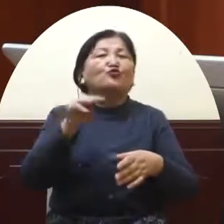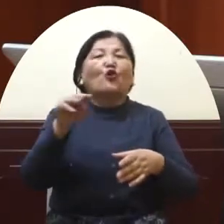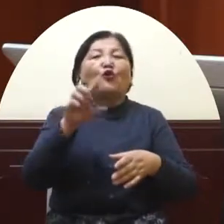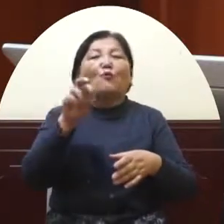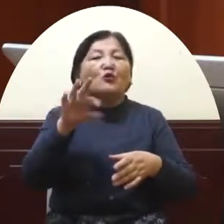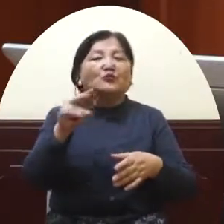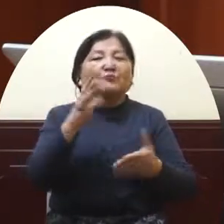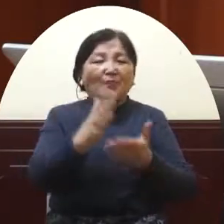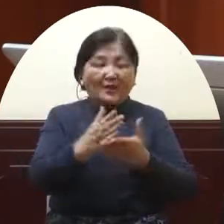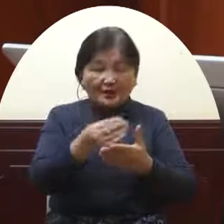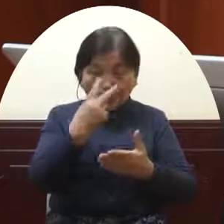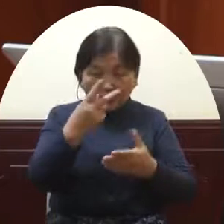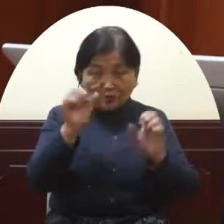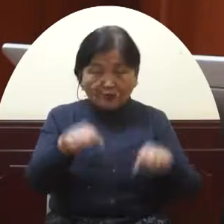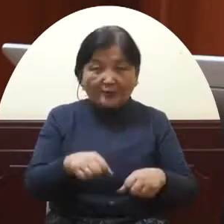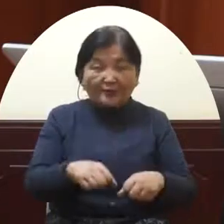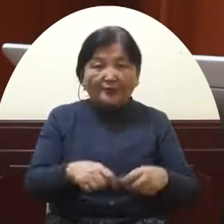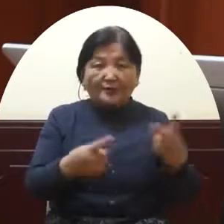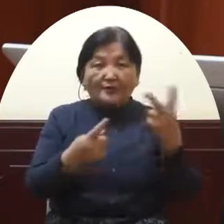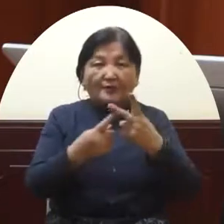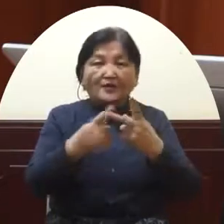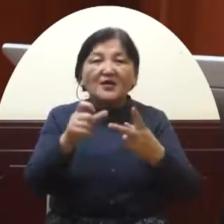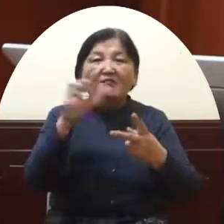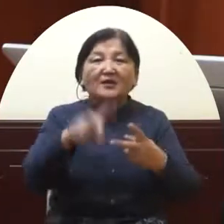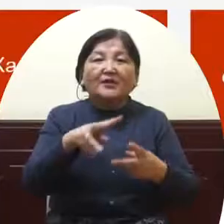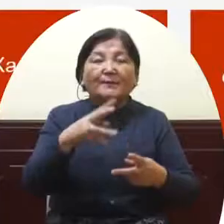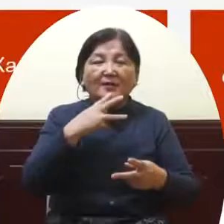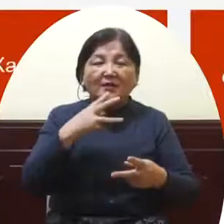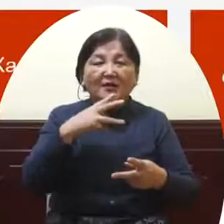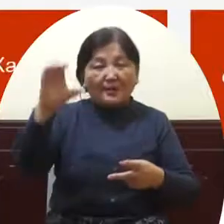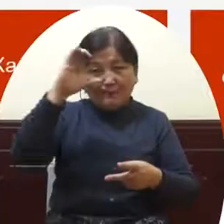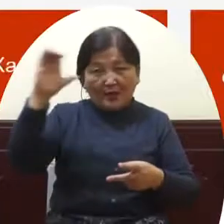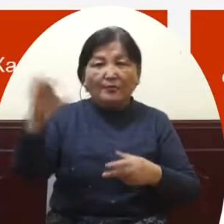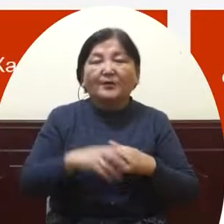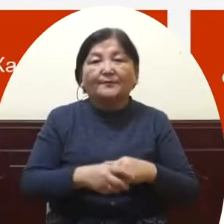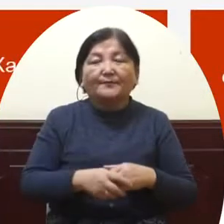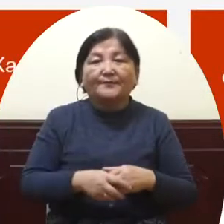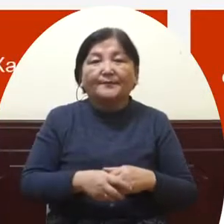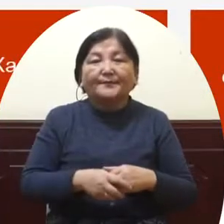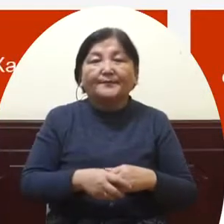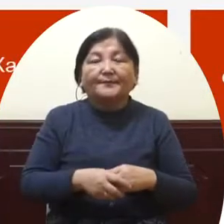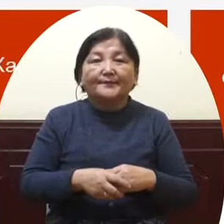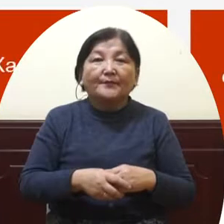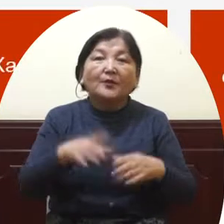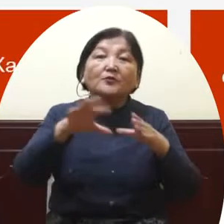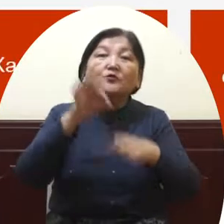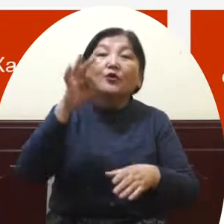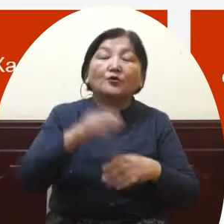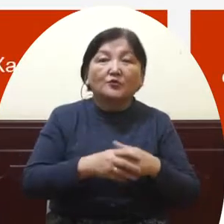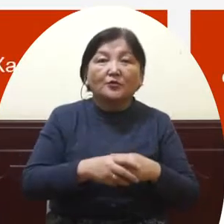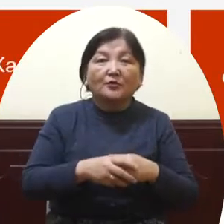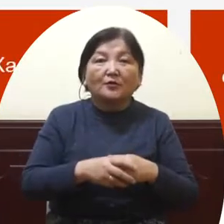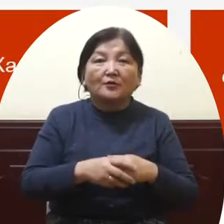Хэвлэл мэдээллийн байгууллага. За энэ бол 6 дахь үндэслэл сонгогчийн эрхэм зөрчөд байгаа. Өөрөлдөө сонгогчд